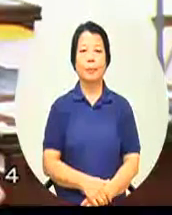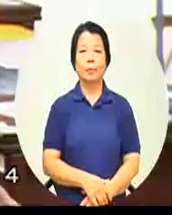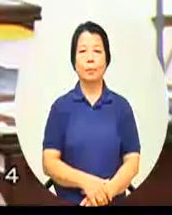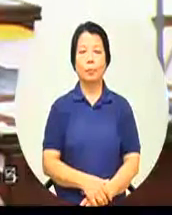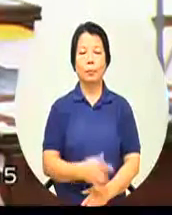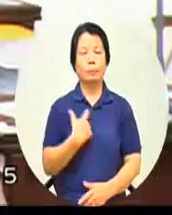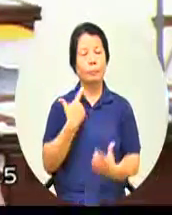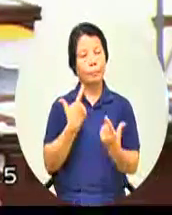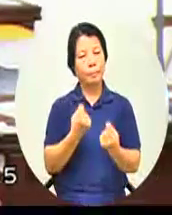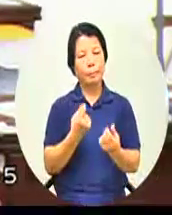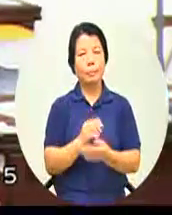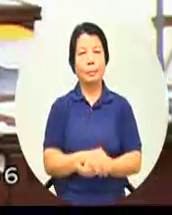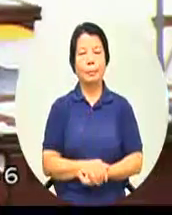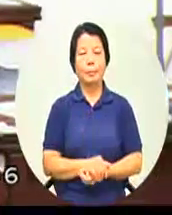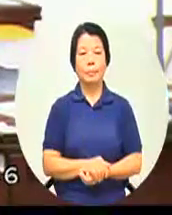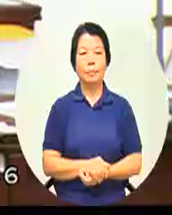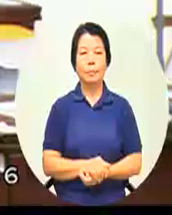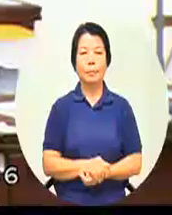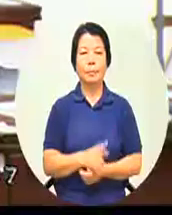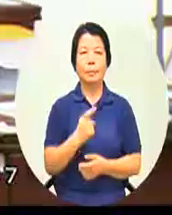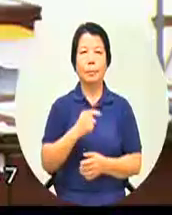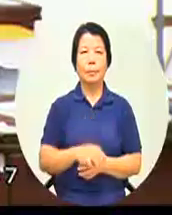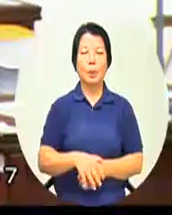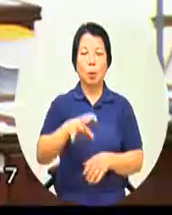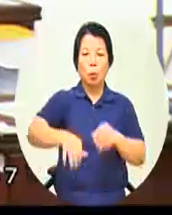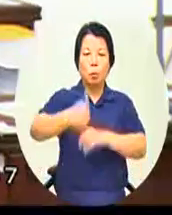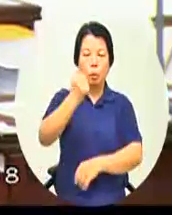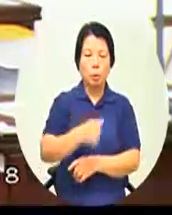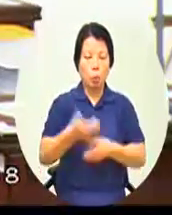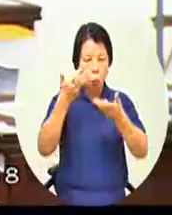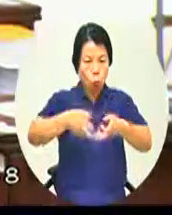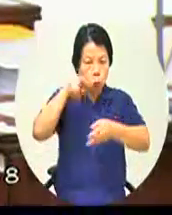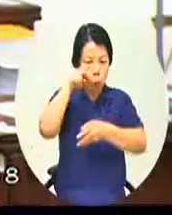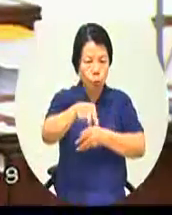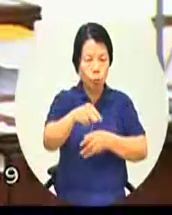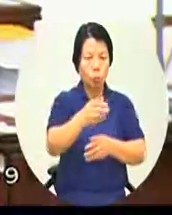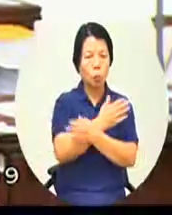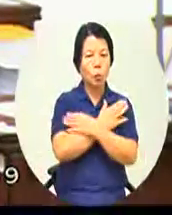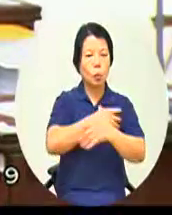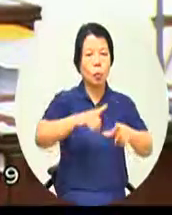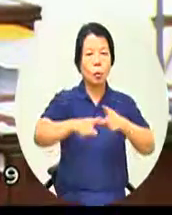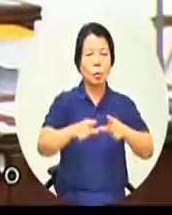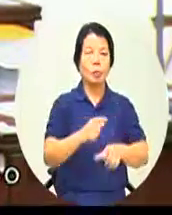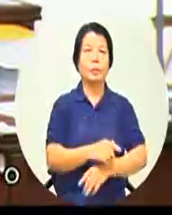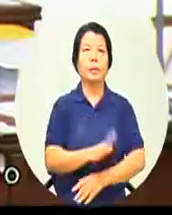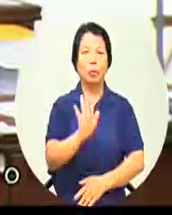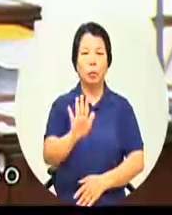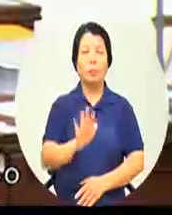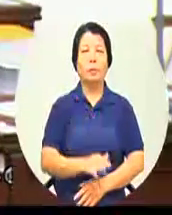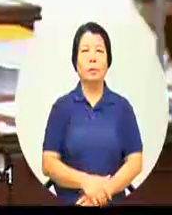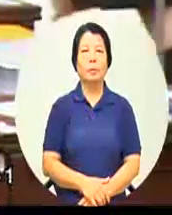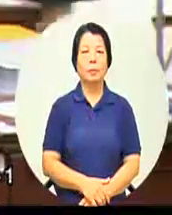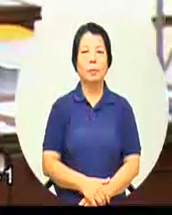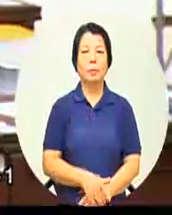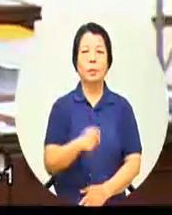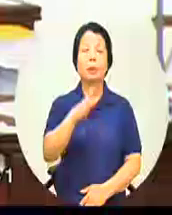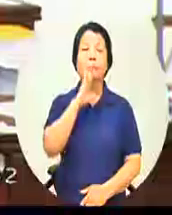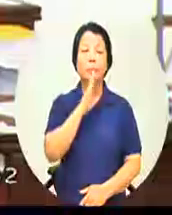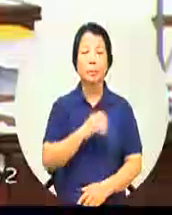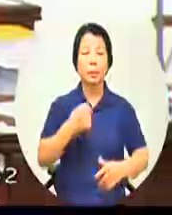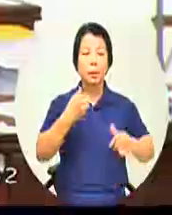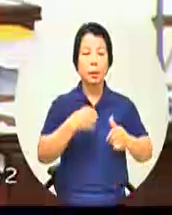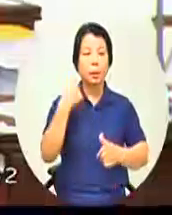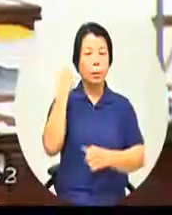咱咧经济新闻局长对这方面咧一直重视对不对？吼、嗯，诶、嗯，我免来得看。这是目叫业务嘛，对不对？但